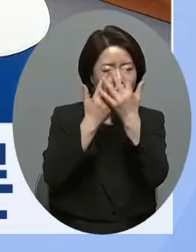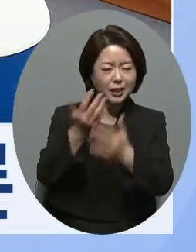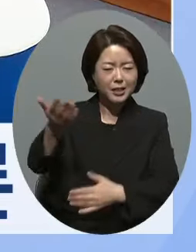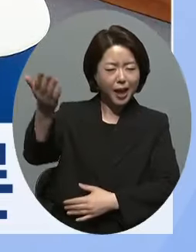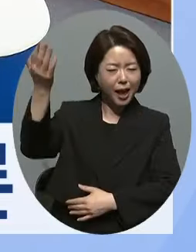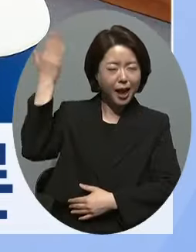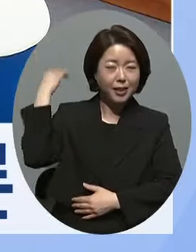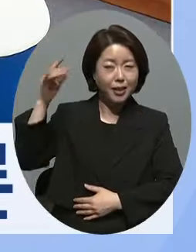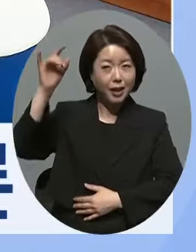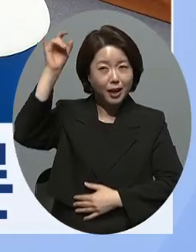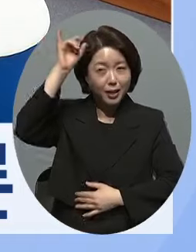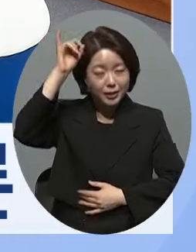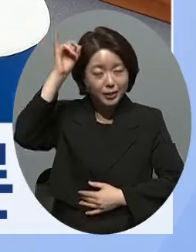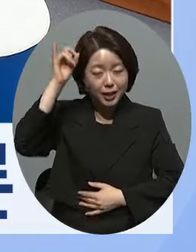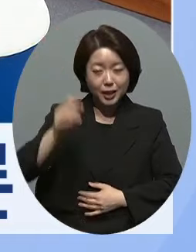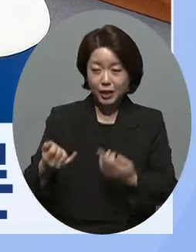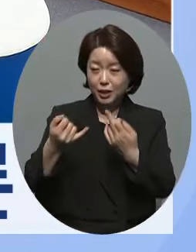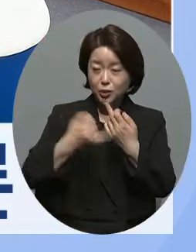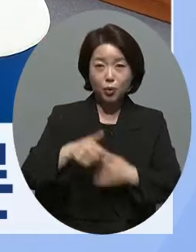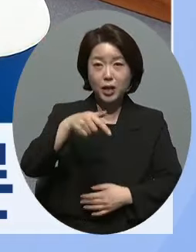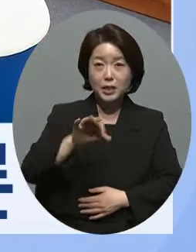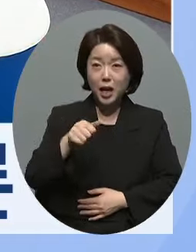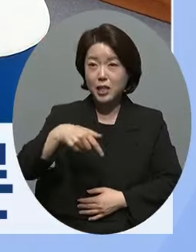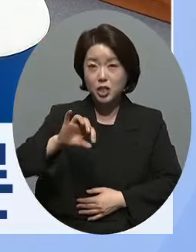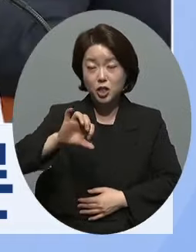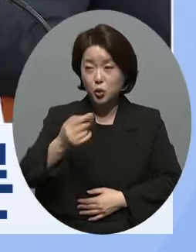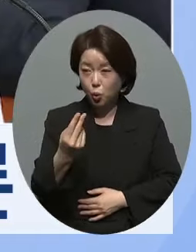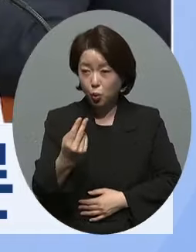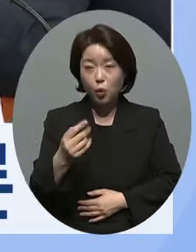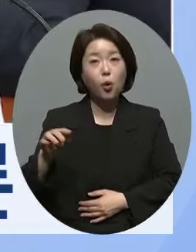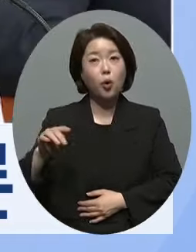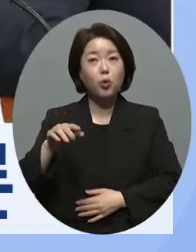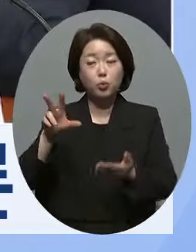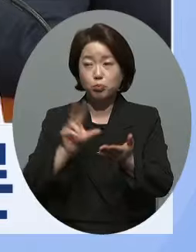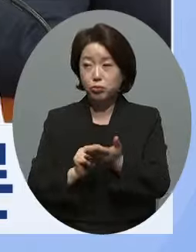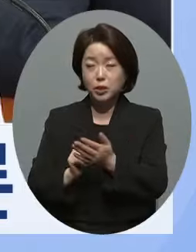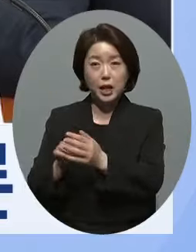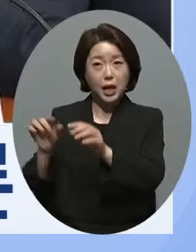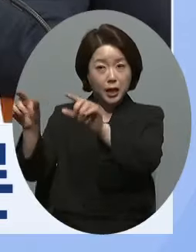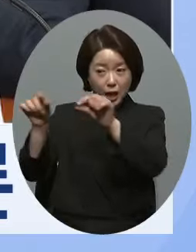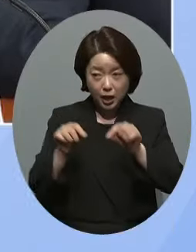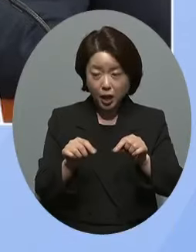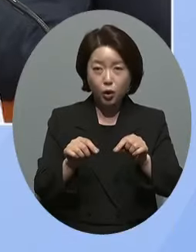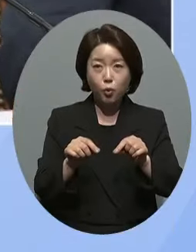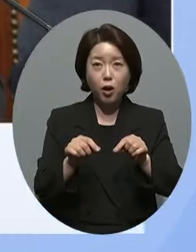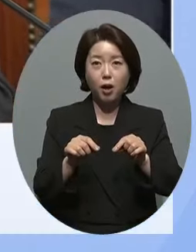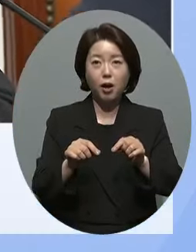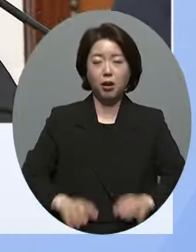국정 사건을 끌어드리는 겁니다 근데 해당 검사는 있을 수 있는이 있을 수 있는 니라고